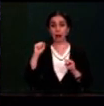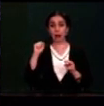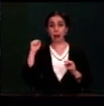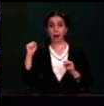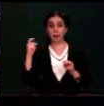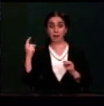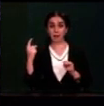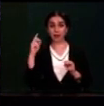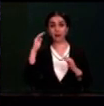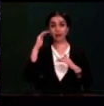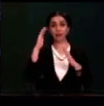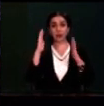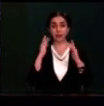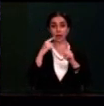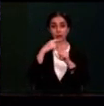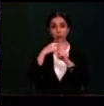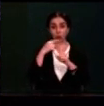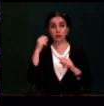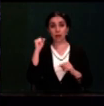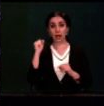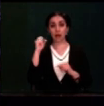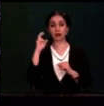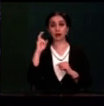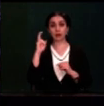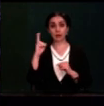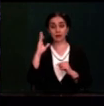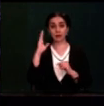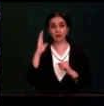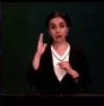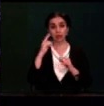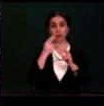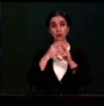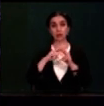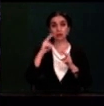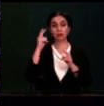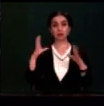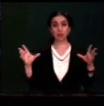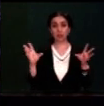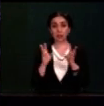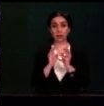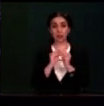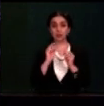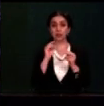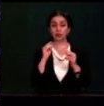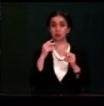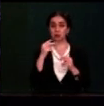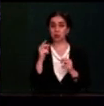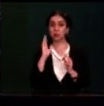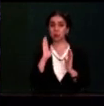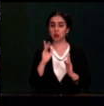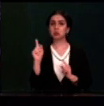A1 квадрат плюс AD квадрат ва AB квадратларның йығындысыге тейн. Нима